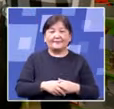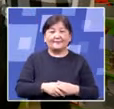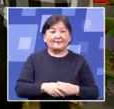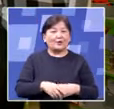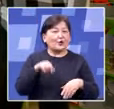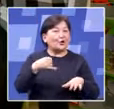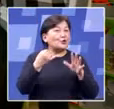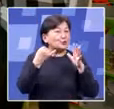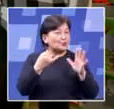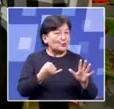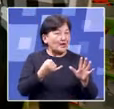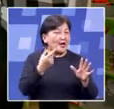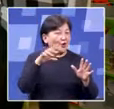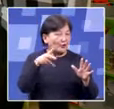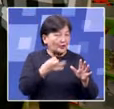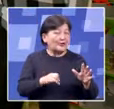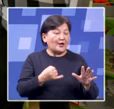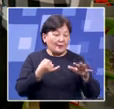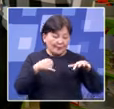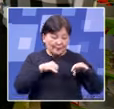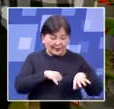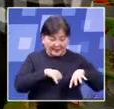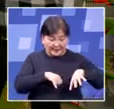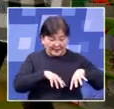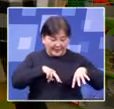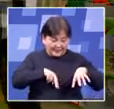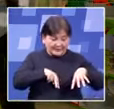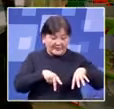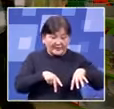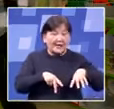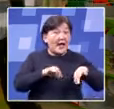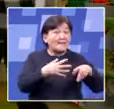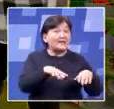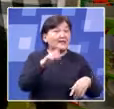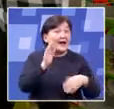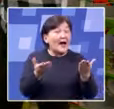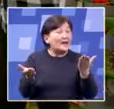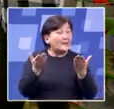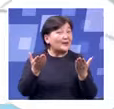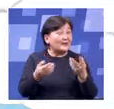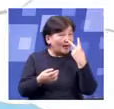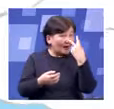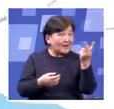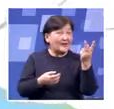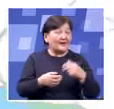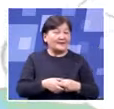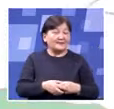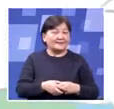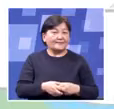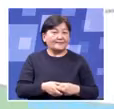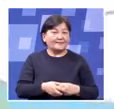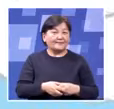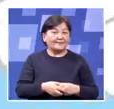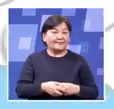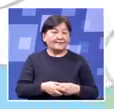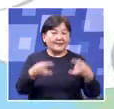одоо 6 хөлтэй амтд самбарын маань аль хэсэгт байгааг хэд нэрлэрээ хүмүүдээ?